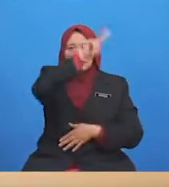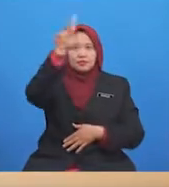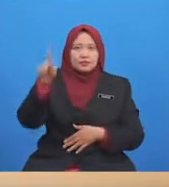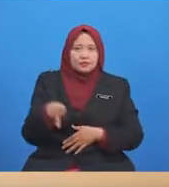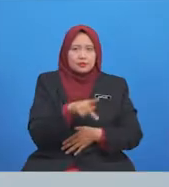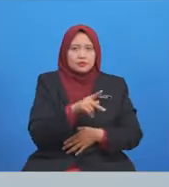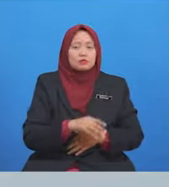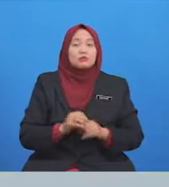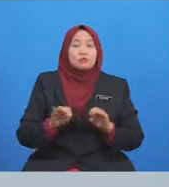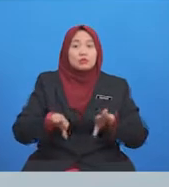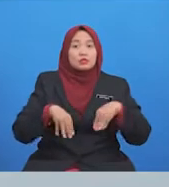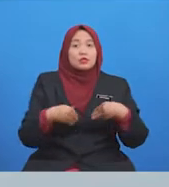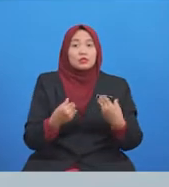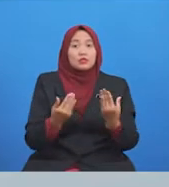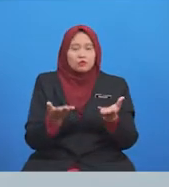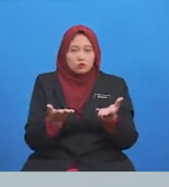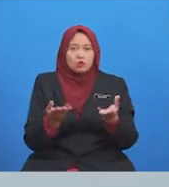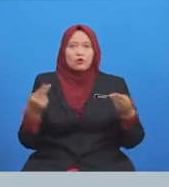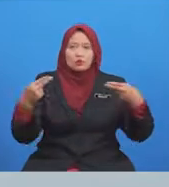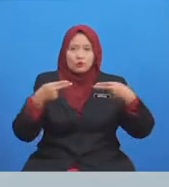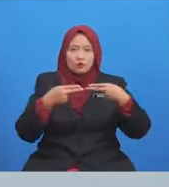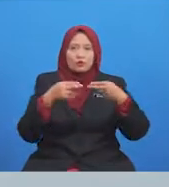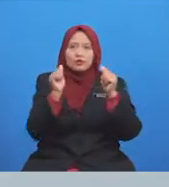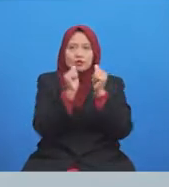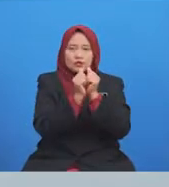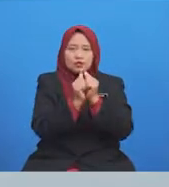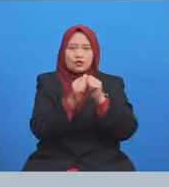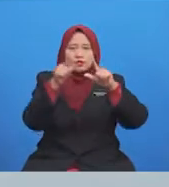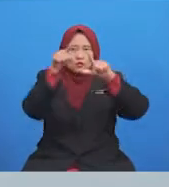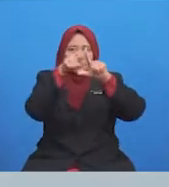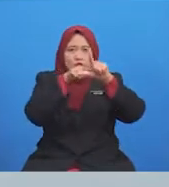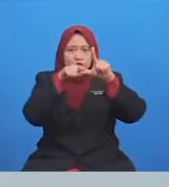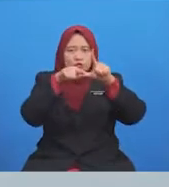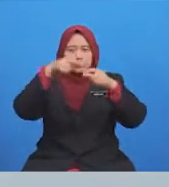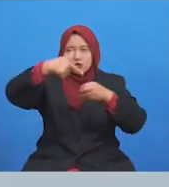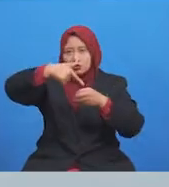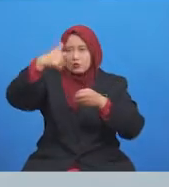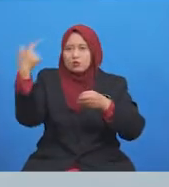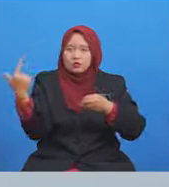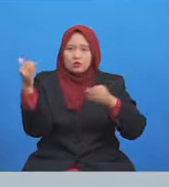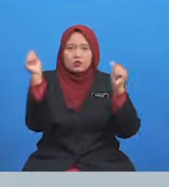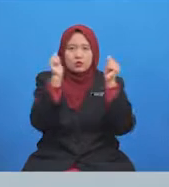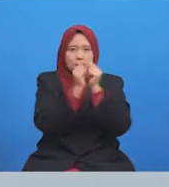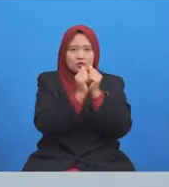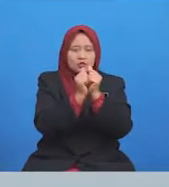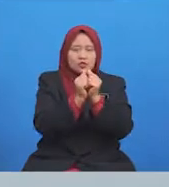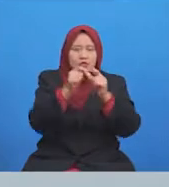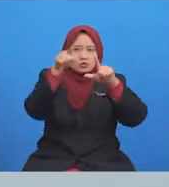Bagaimanakah pula hubungan antara sudut peluaran dengan